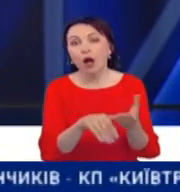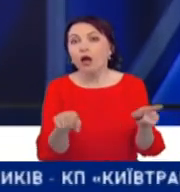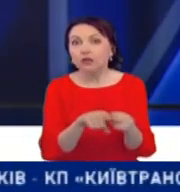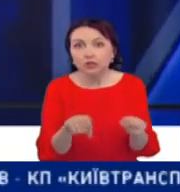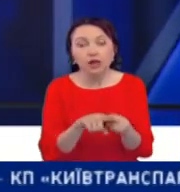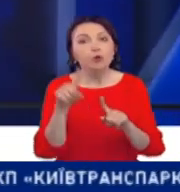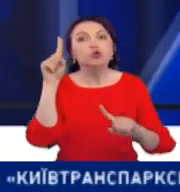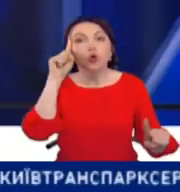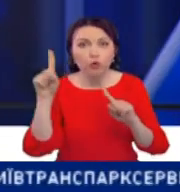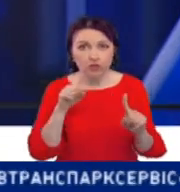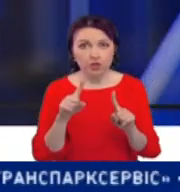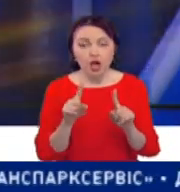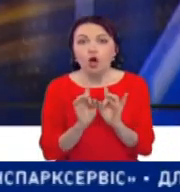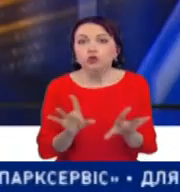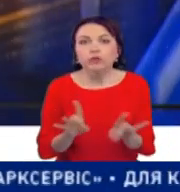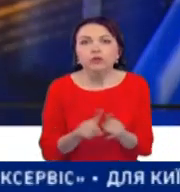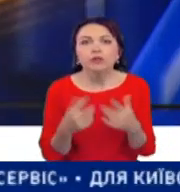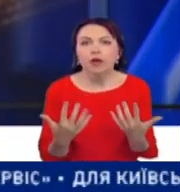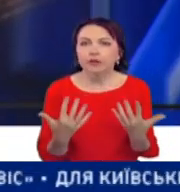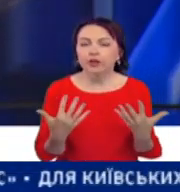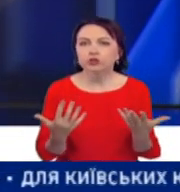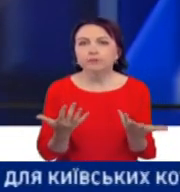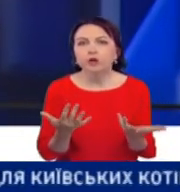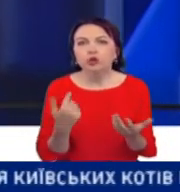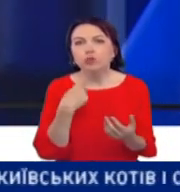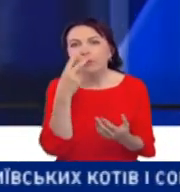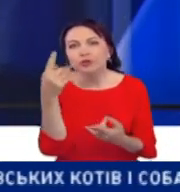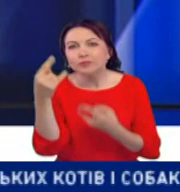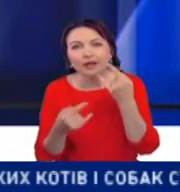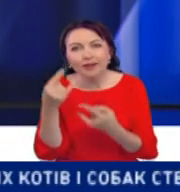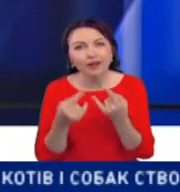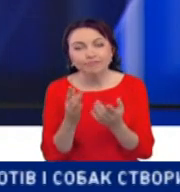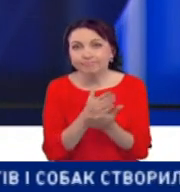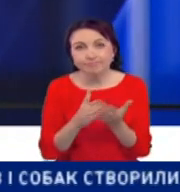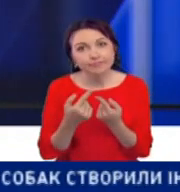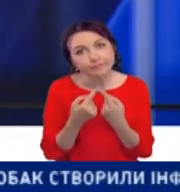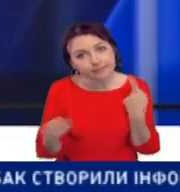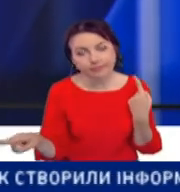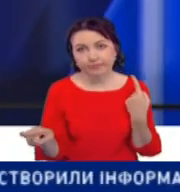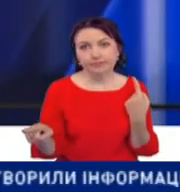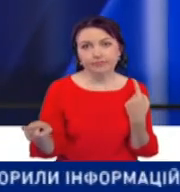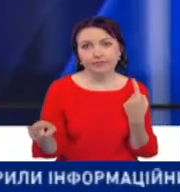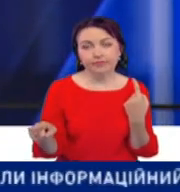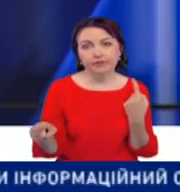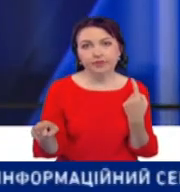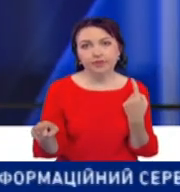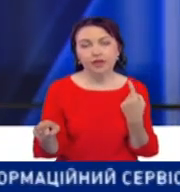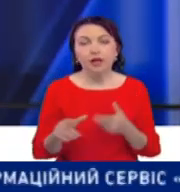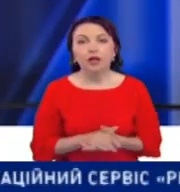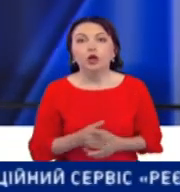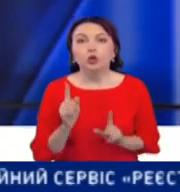само шоковані. Вони розповідають такі речі, що ну, те, що ми бачимо з екранів, абсолютно інша, абсолютно картина, інша, інша да, сторона медалі.